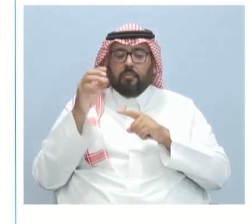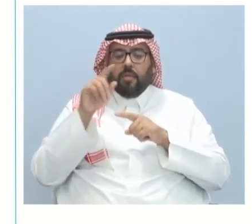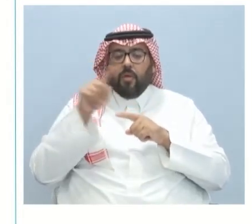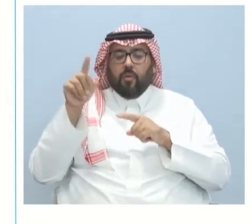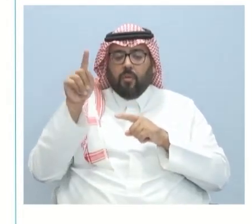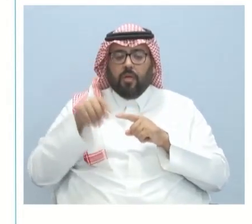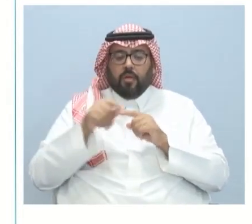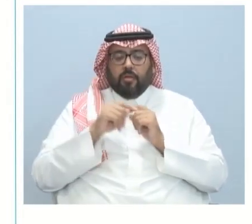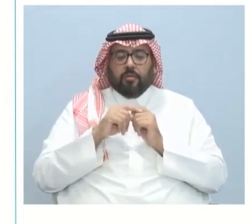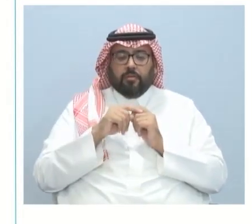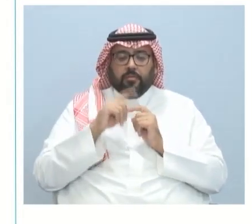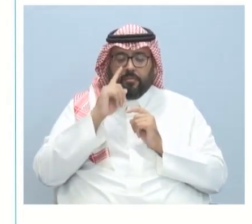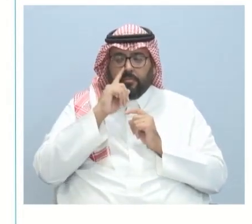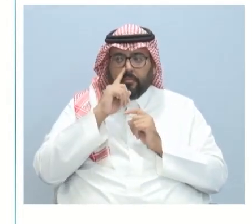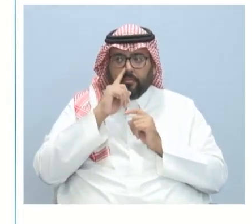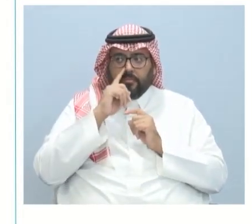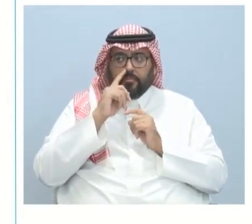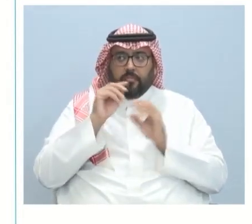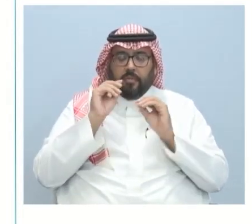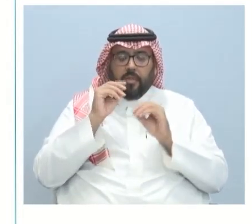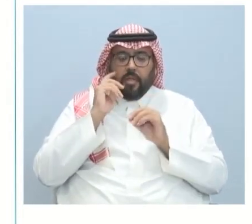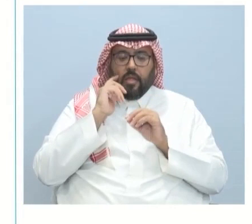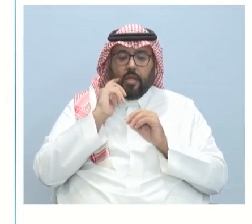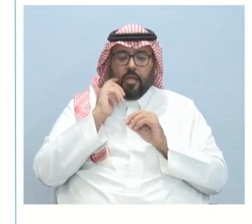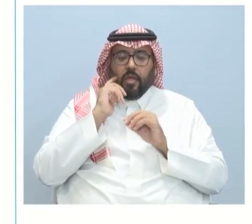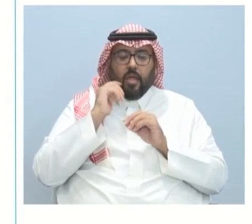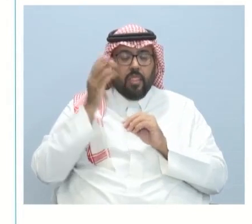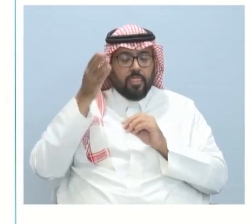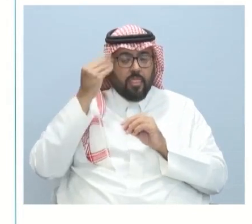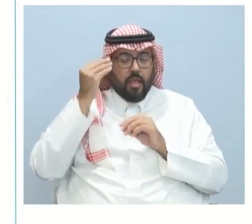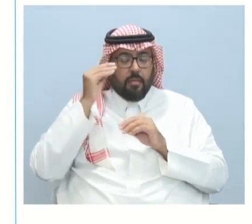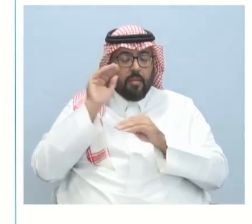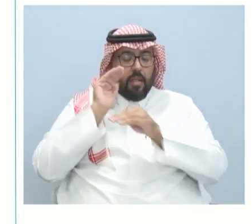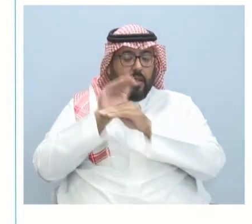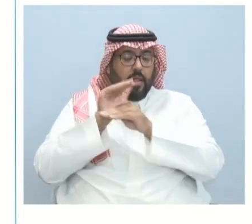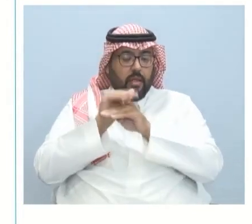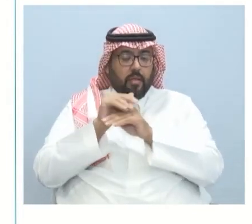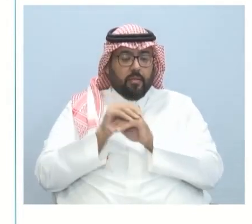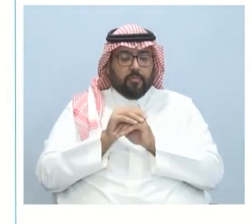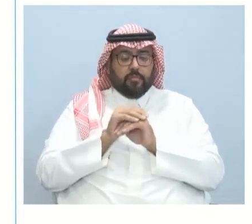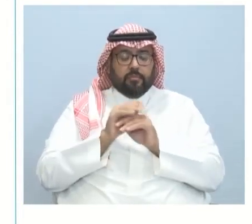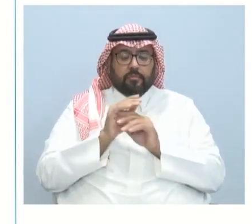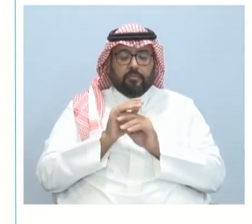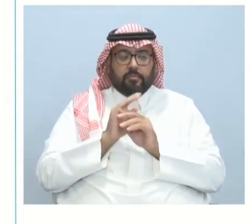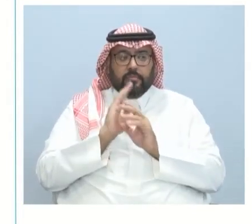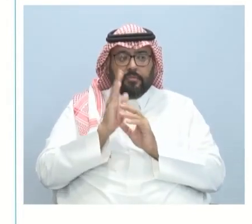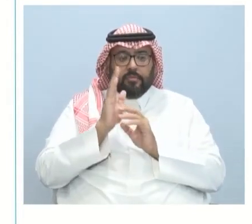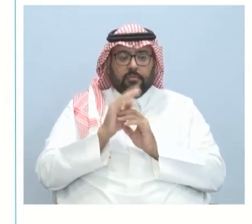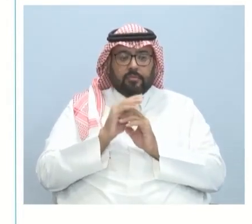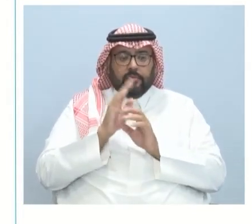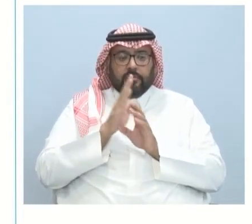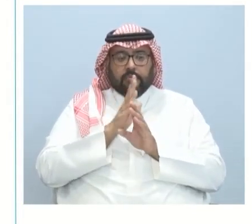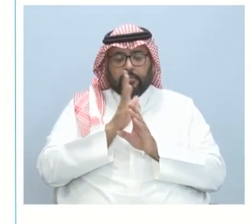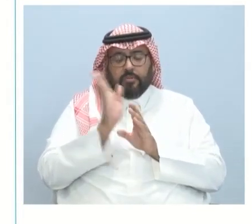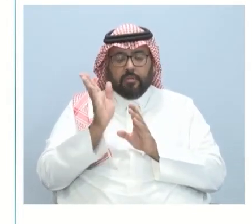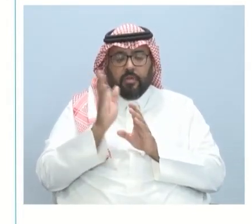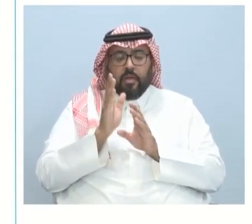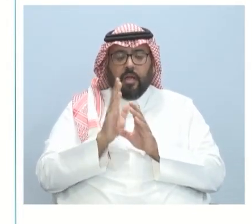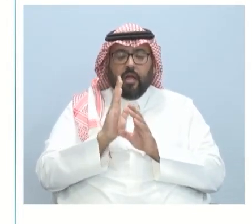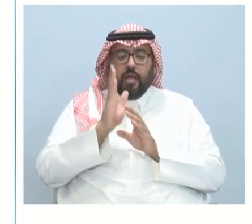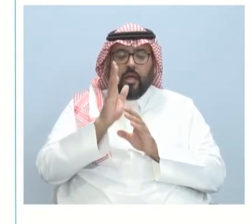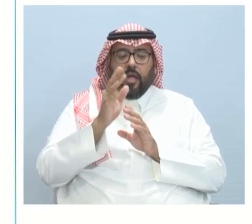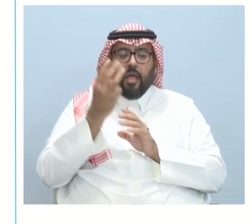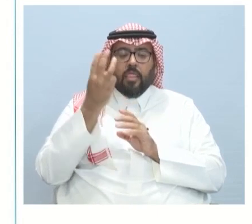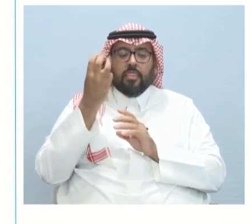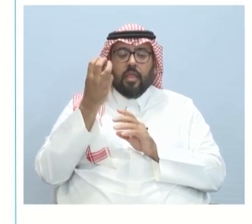واي سيكون او كانت التعليمات البرمجيه بالشكل التالي لبنت عندما بدات ثم لبنت تحرك الى الامام